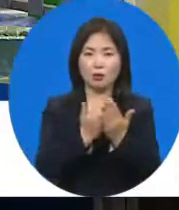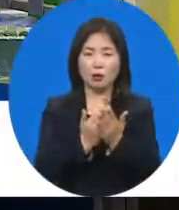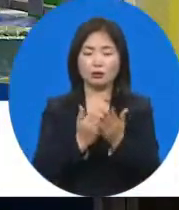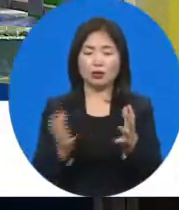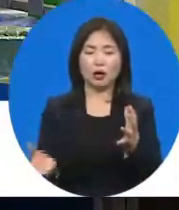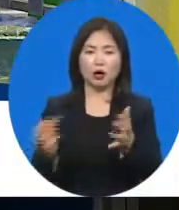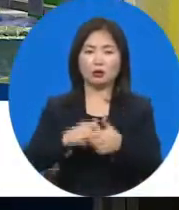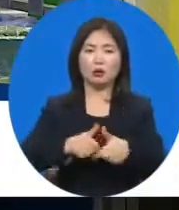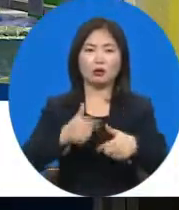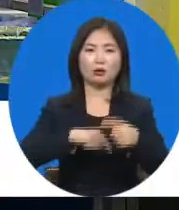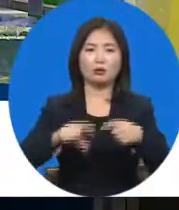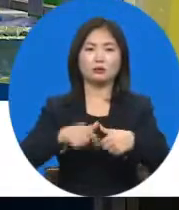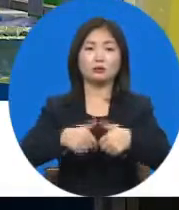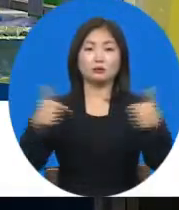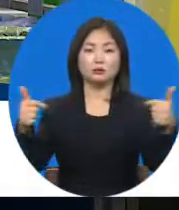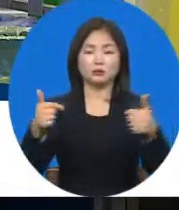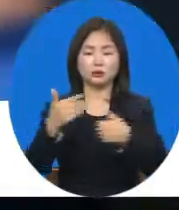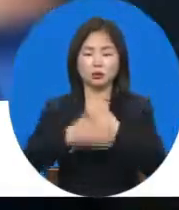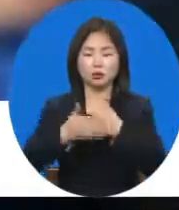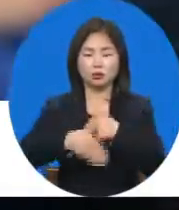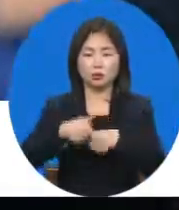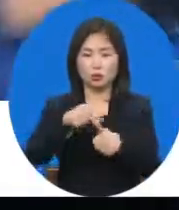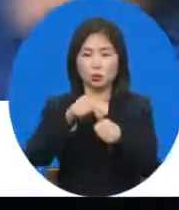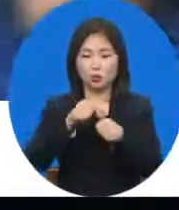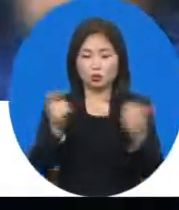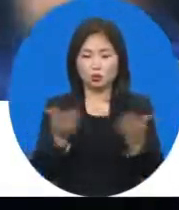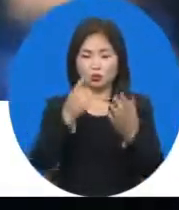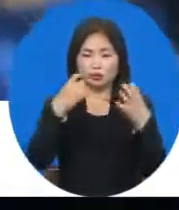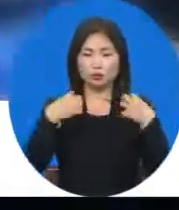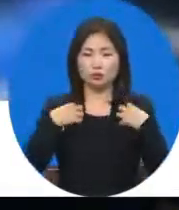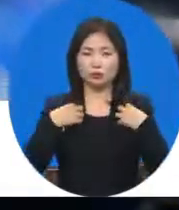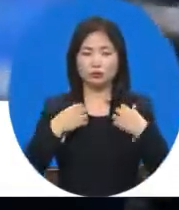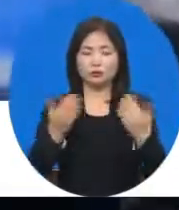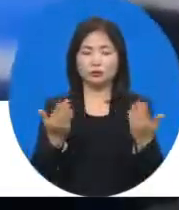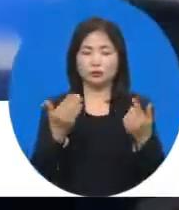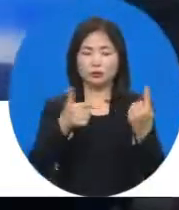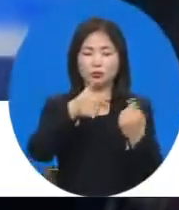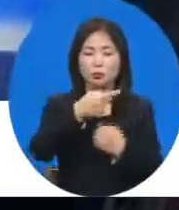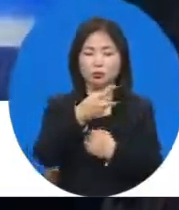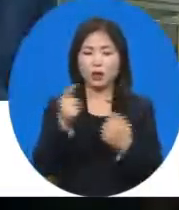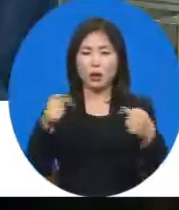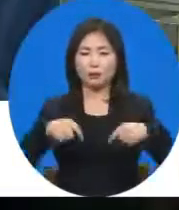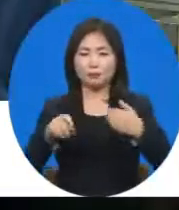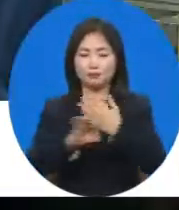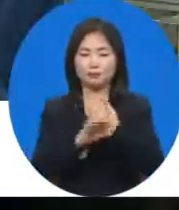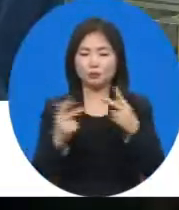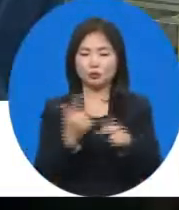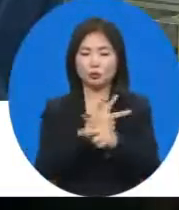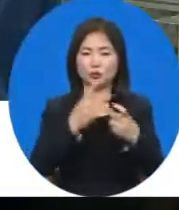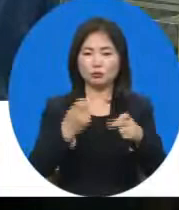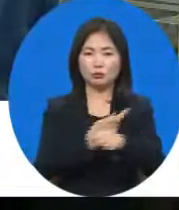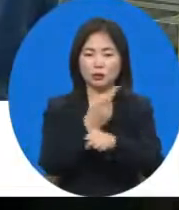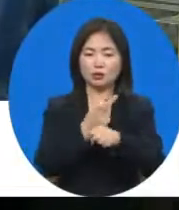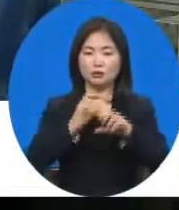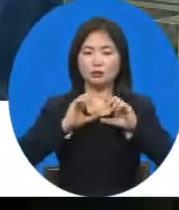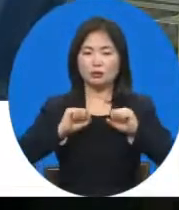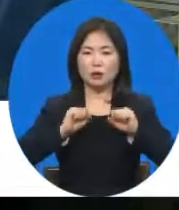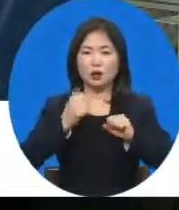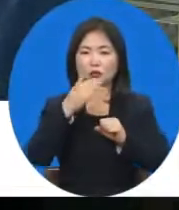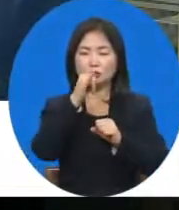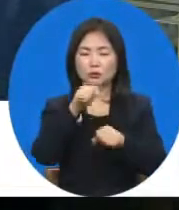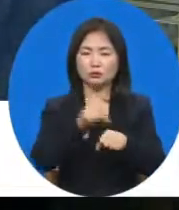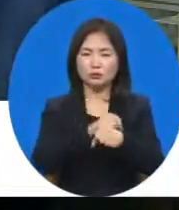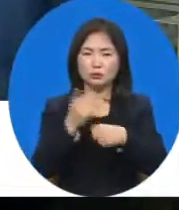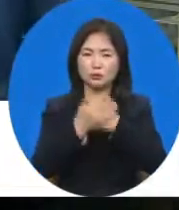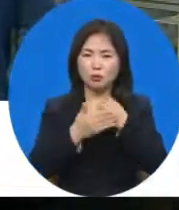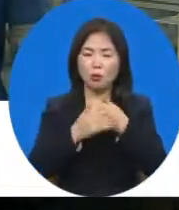사업장으로 확대 됩니다 대구지방고용노동청 은 노사가 합의하면 요 주 12시간 을 넘어 연장근로 할 수 있는 특례